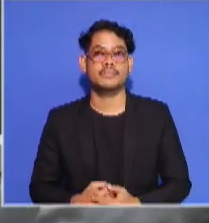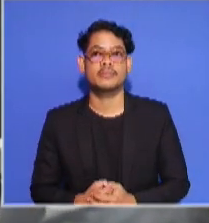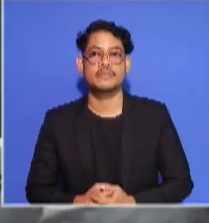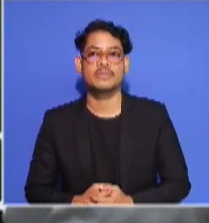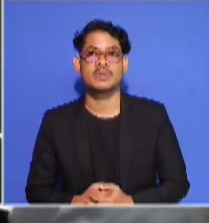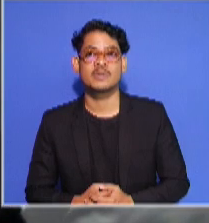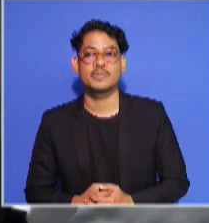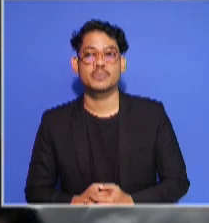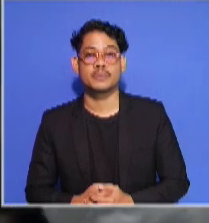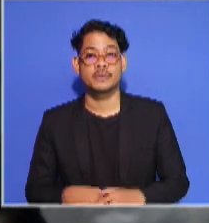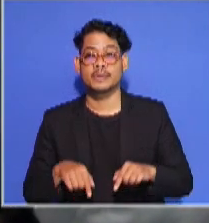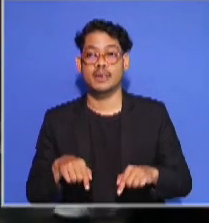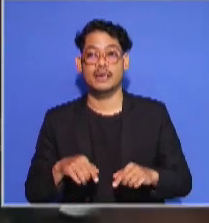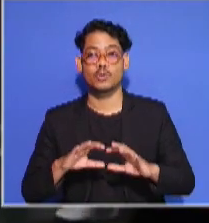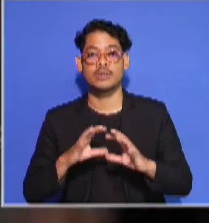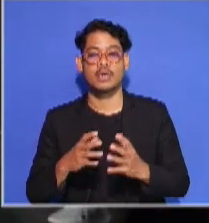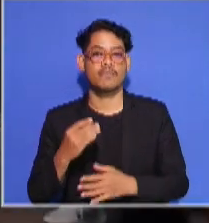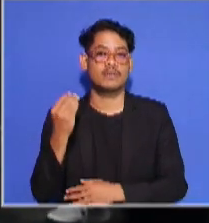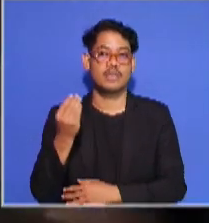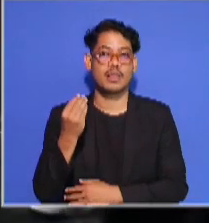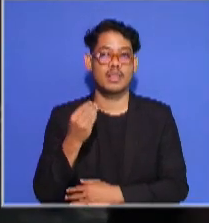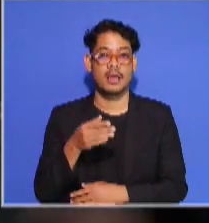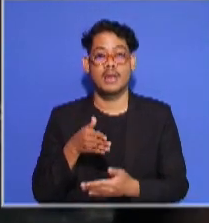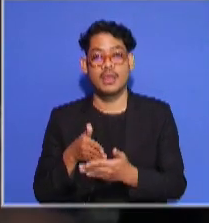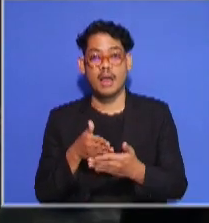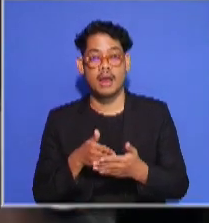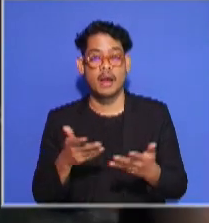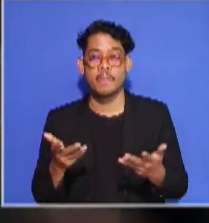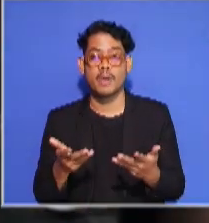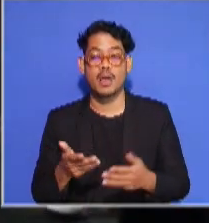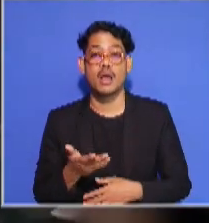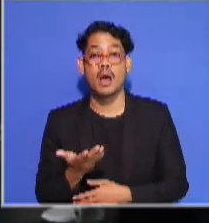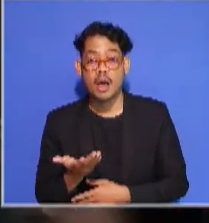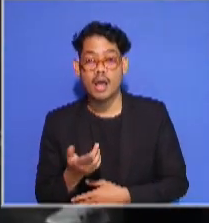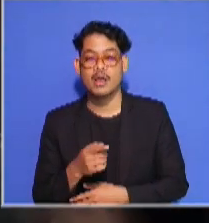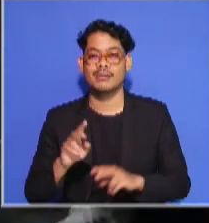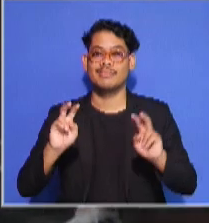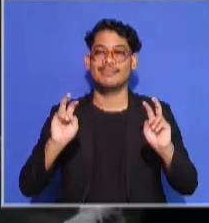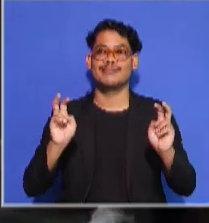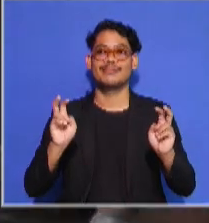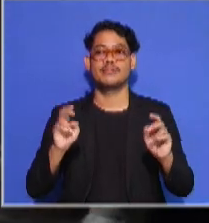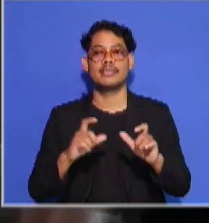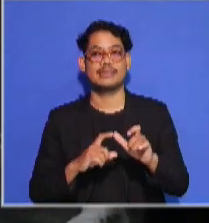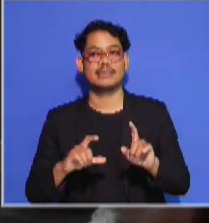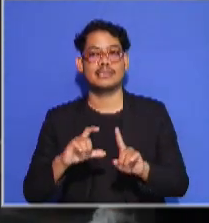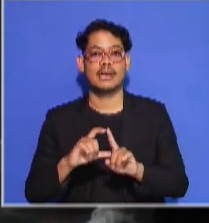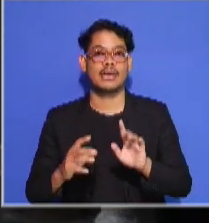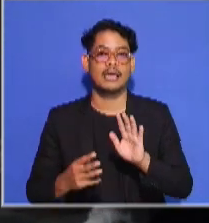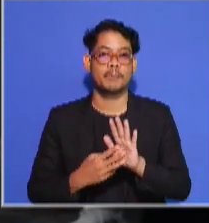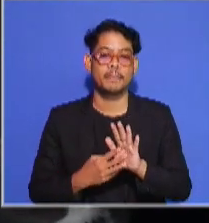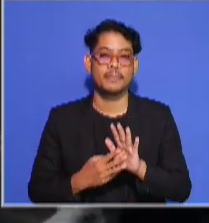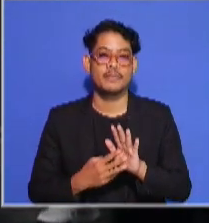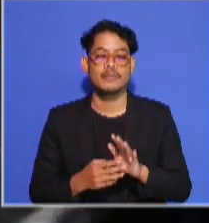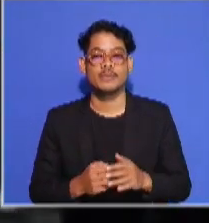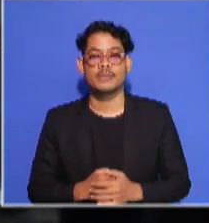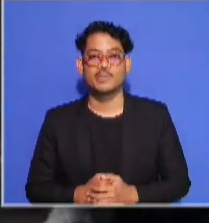Saat ini, dunia pariwisata menghadapi sejumlah tantangan, diantaranya terkait sumber daya manusia SDM. Apalagi